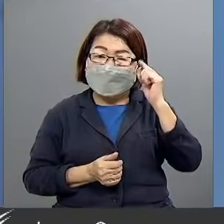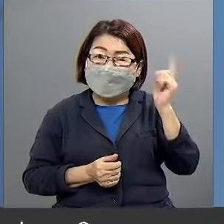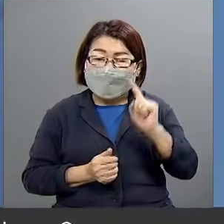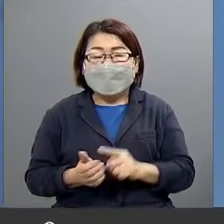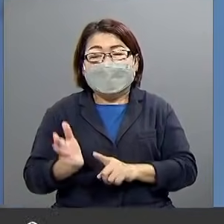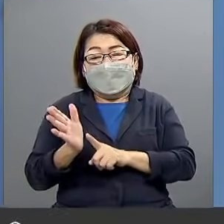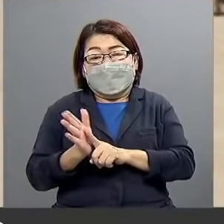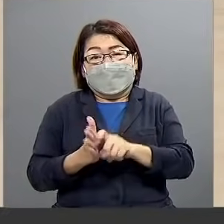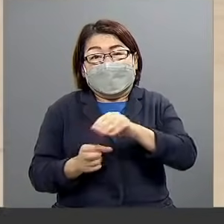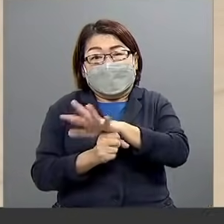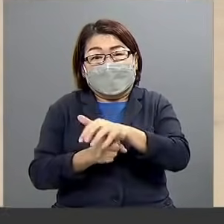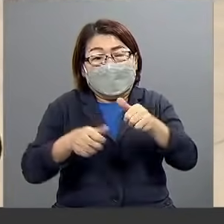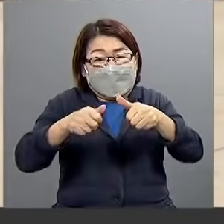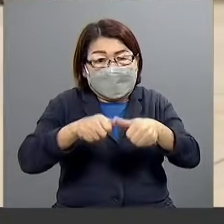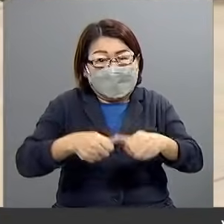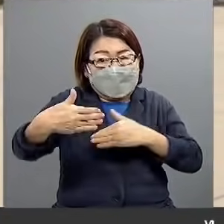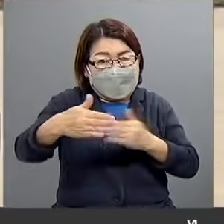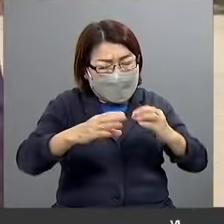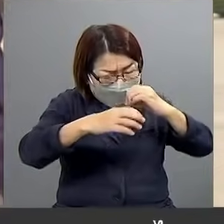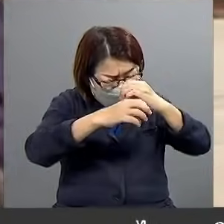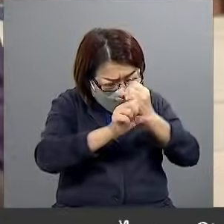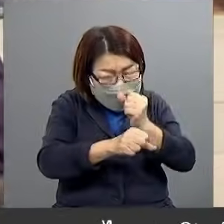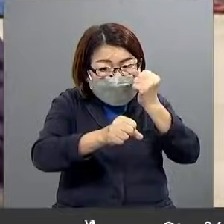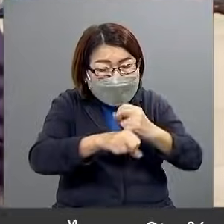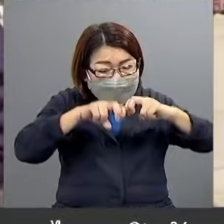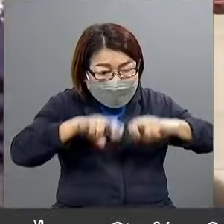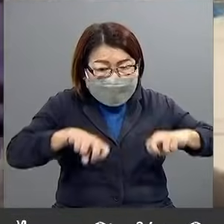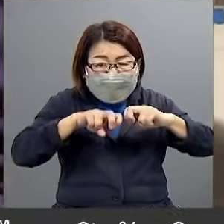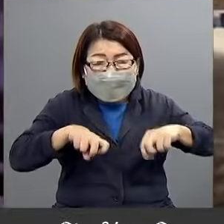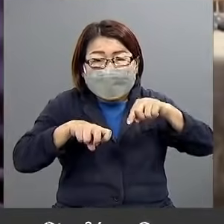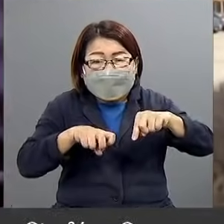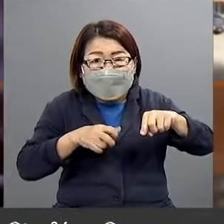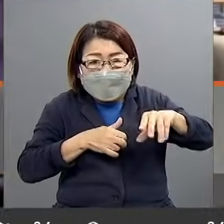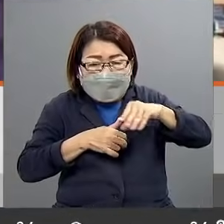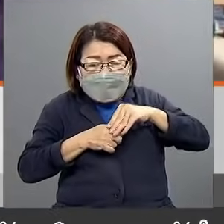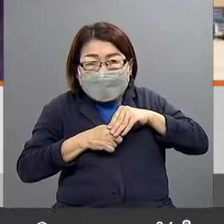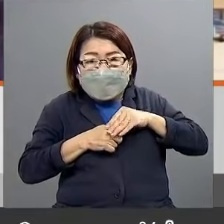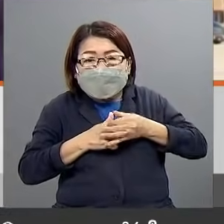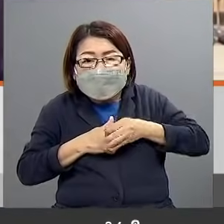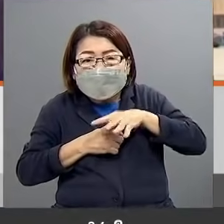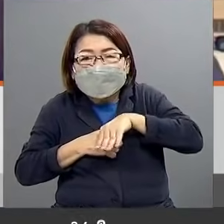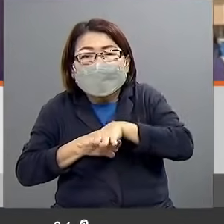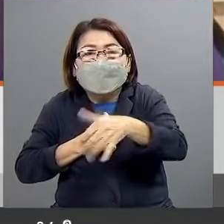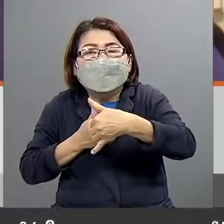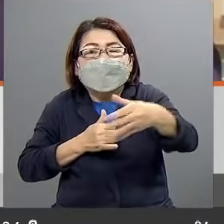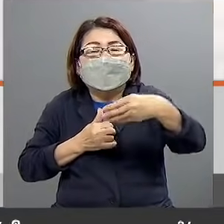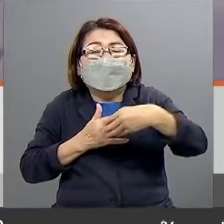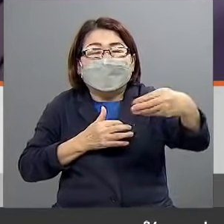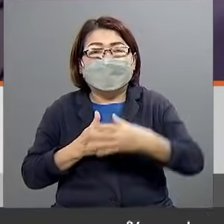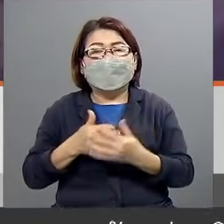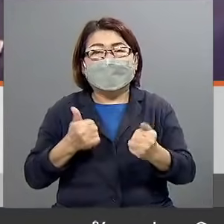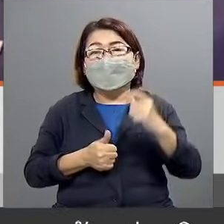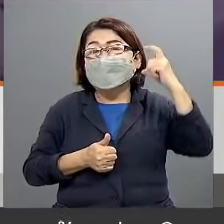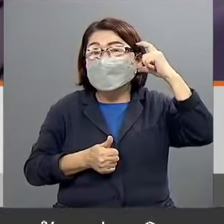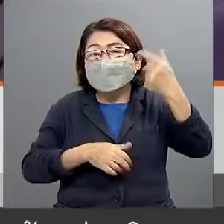องปฏิบัติการค่ะโจไบเดนประธานาธิบดีสหรัฐอเมริการะบุหลังถูกผู้สื่อข่าวซักถามว่าขณะนี้ยังไม่ท